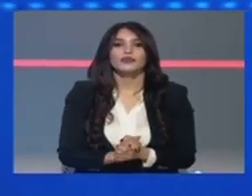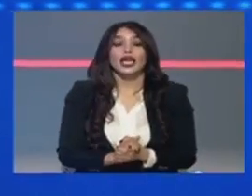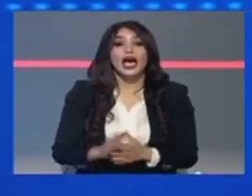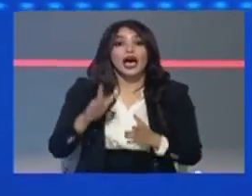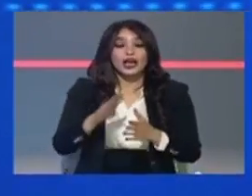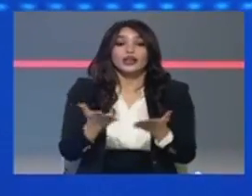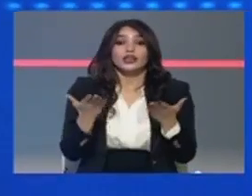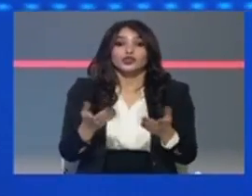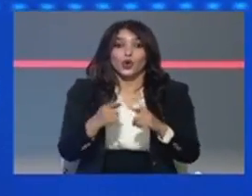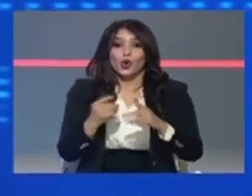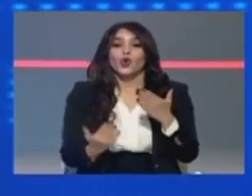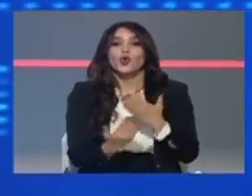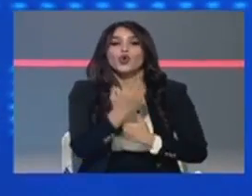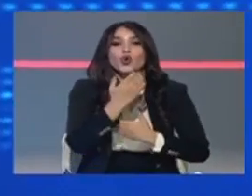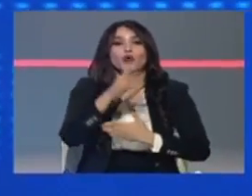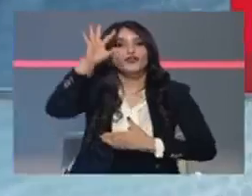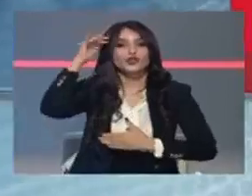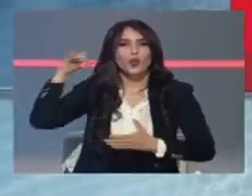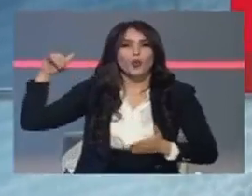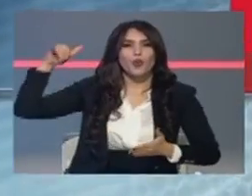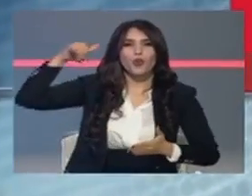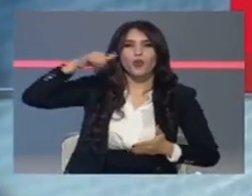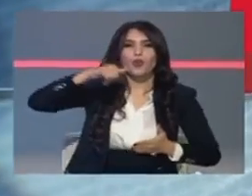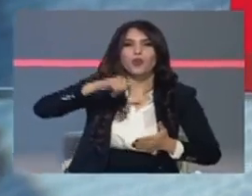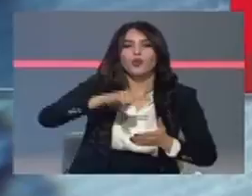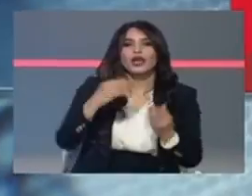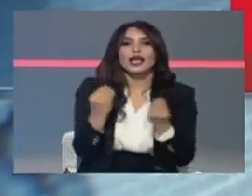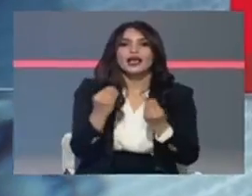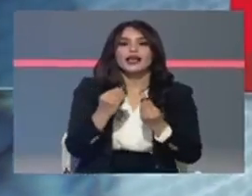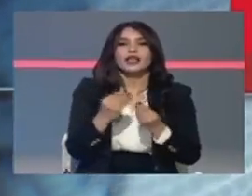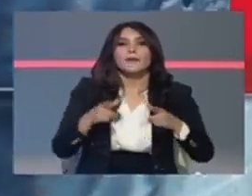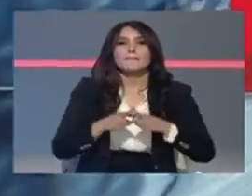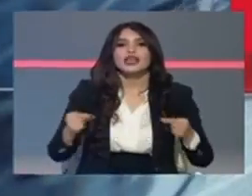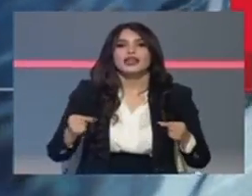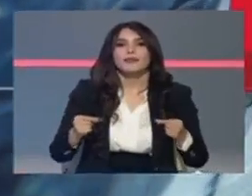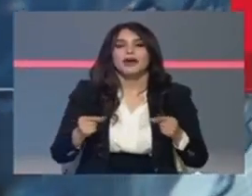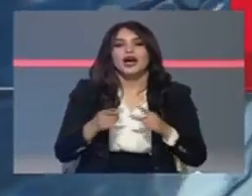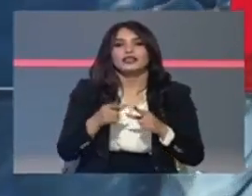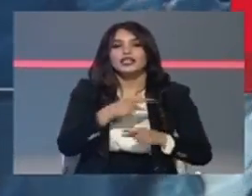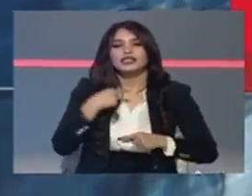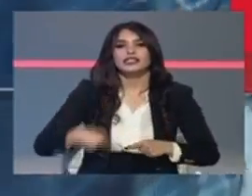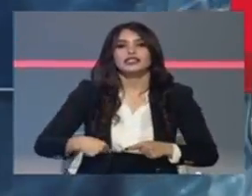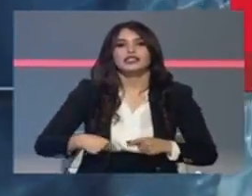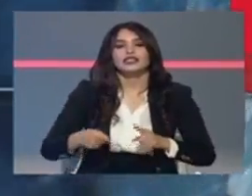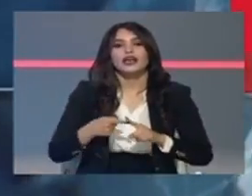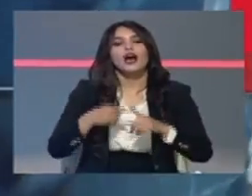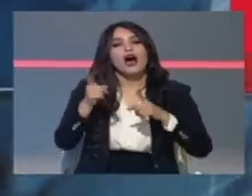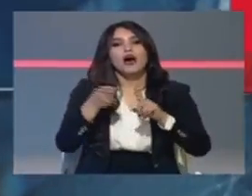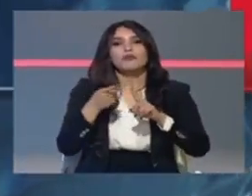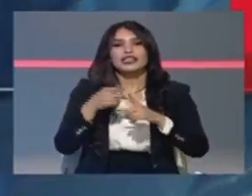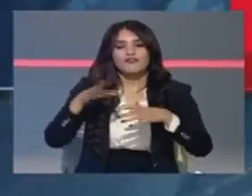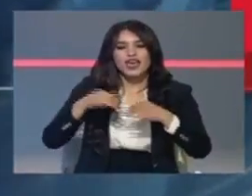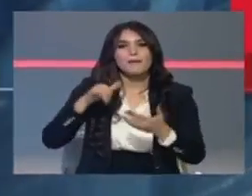وصلت إلى تونس فجر اليوم طائرة محملة بمستلزمات طبية في شكل هبة أرسلتها الصين للمساعدة على